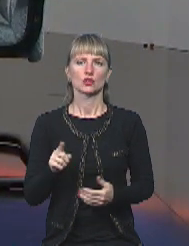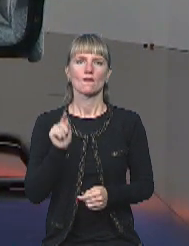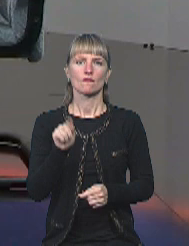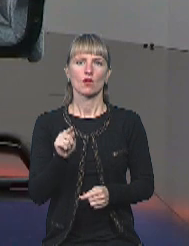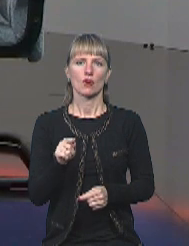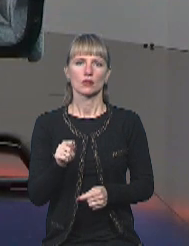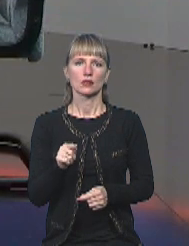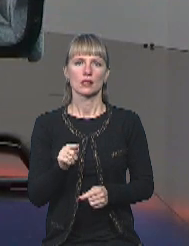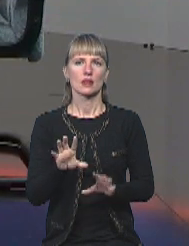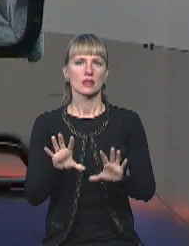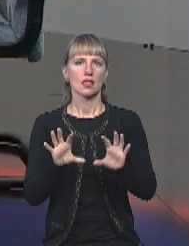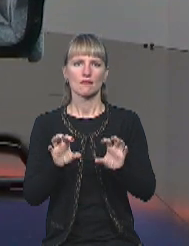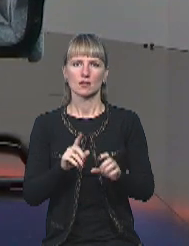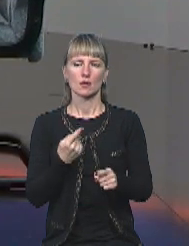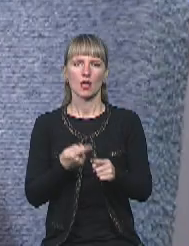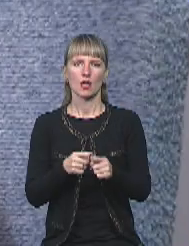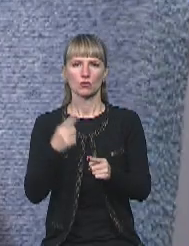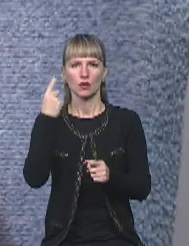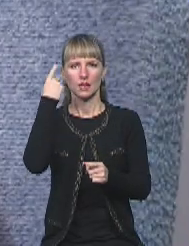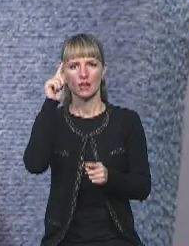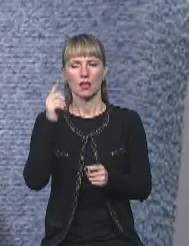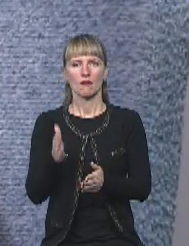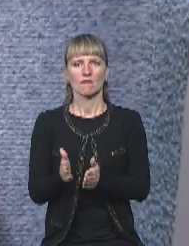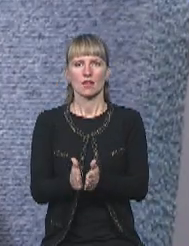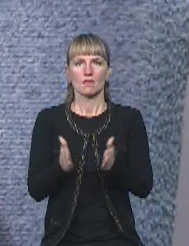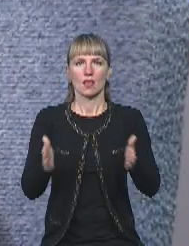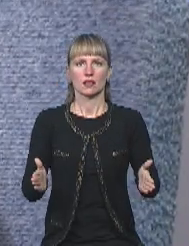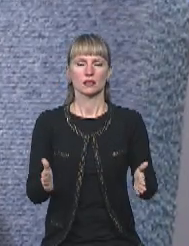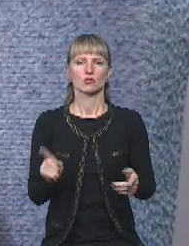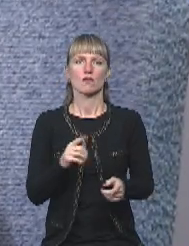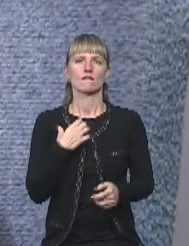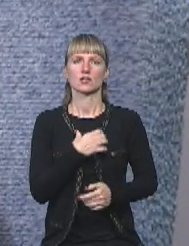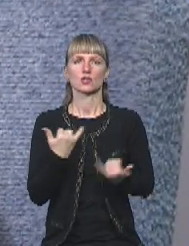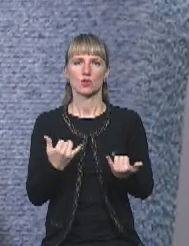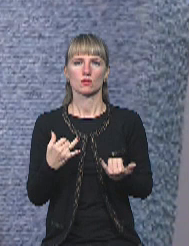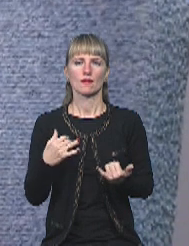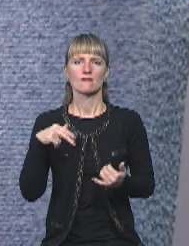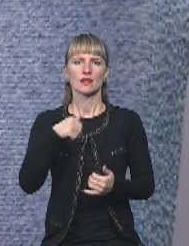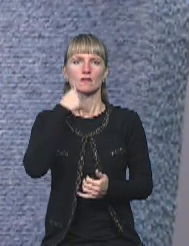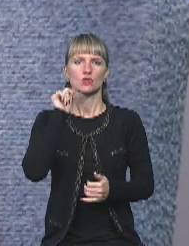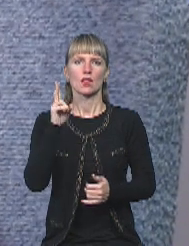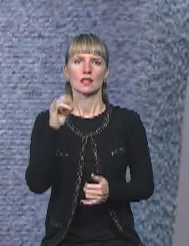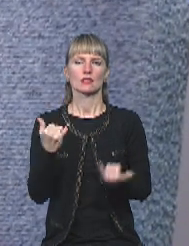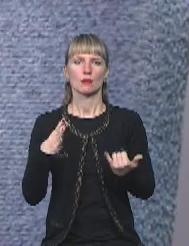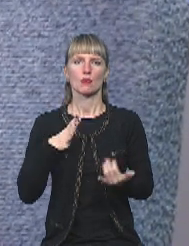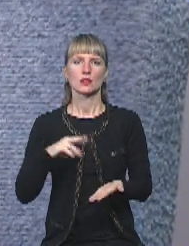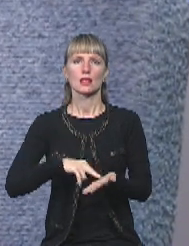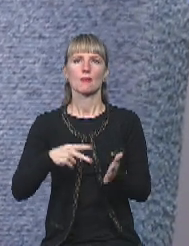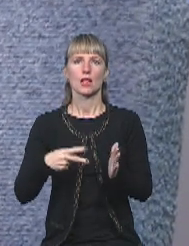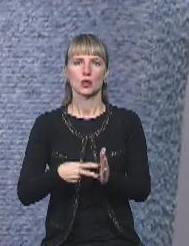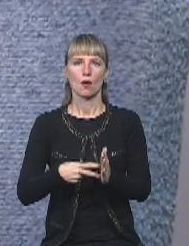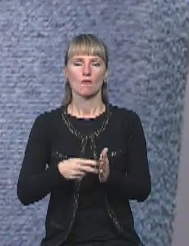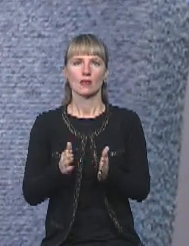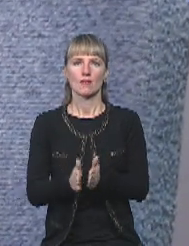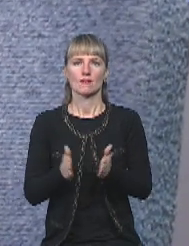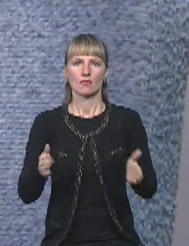не сприймають ідею відведення. Ну, до речі, саме сьогодні, і чому так важливо було вийти вчора, тому що на сьогодні було заплановано